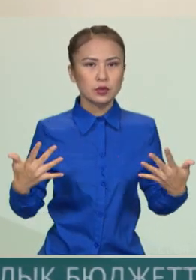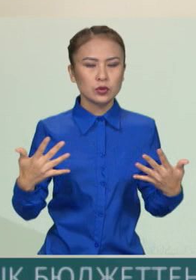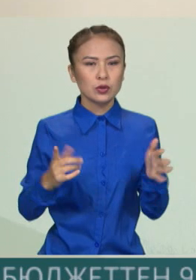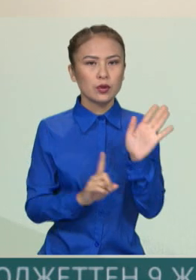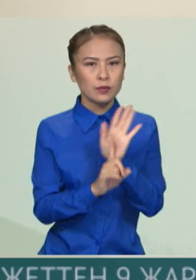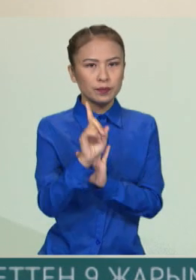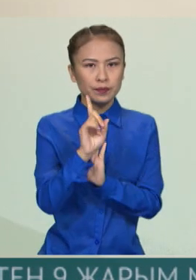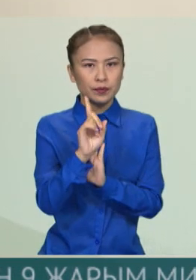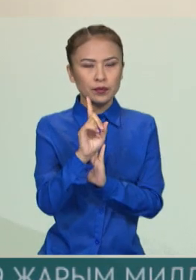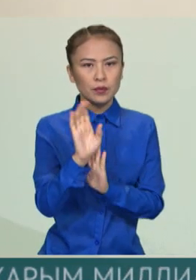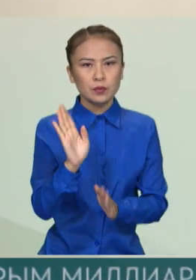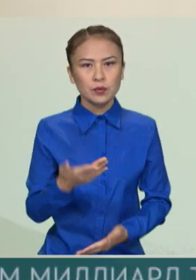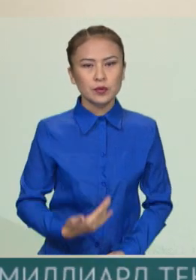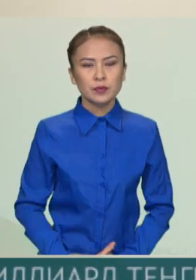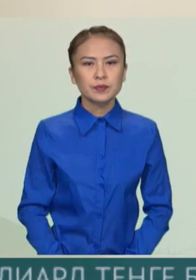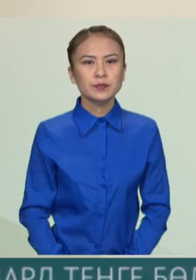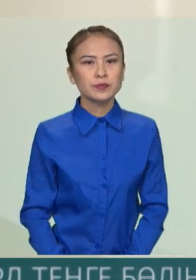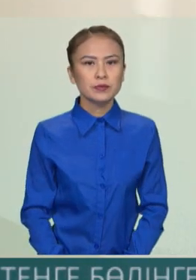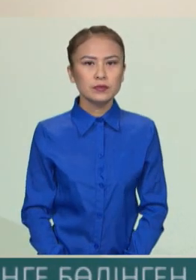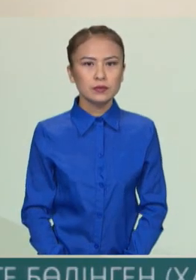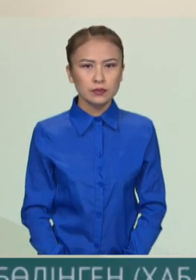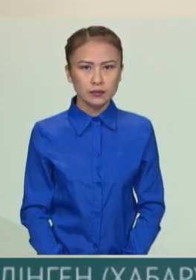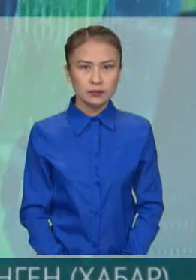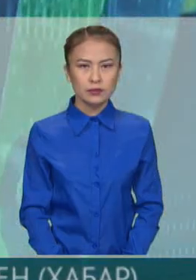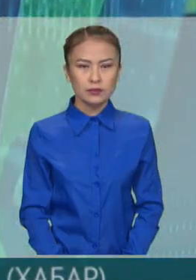сапа көтеріледі.